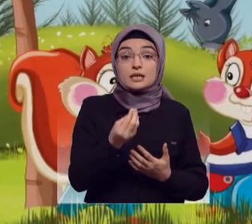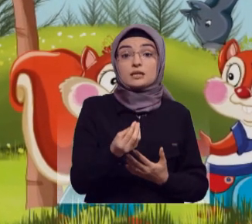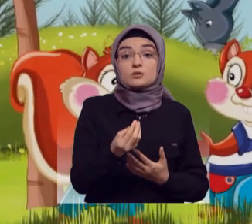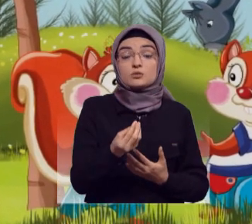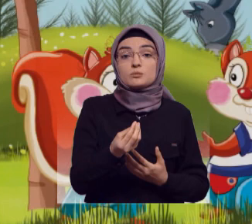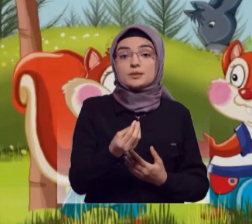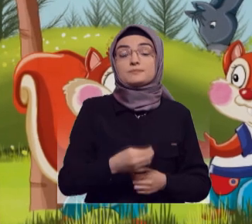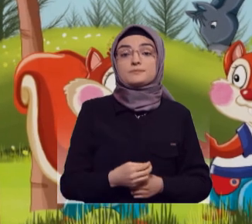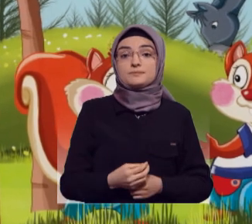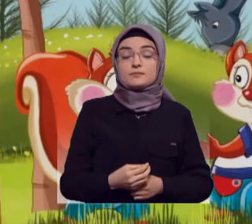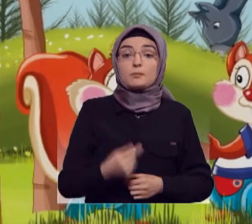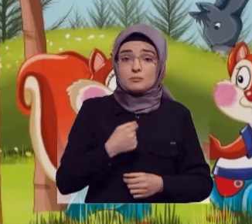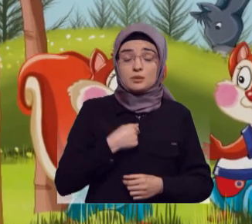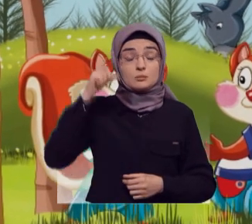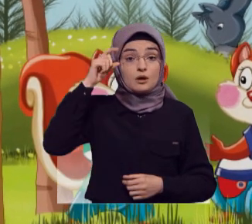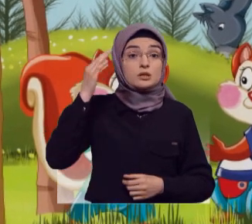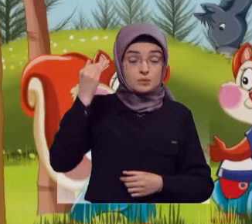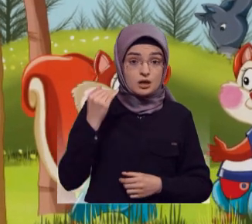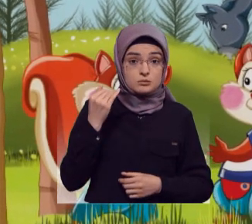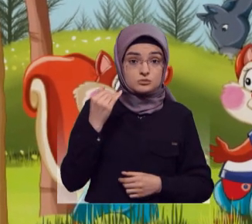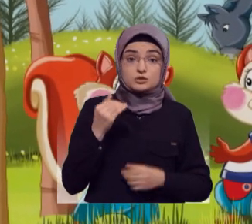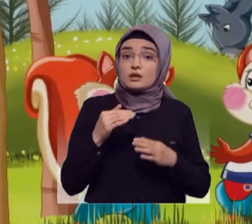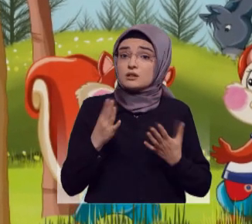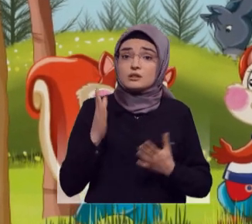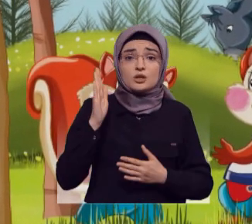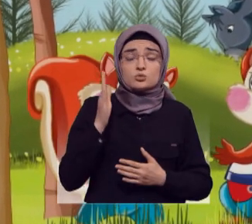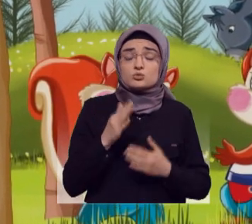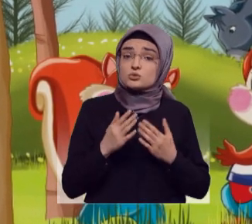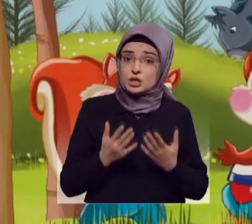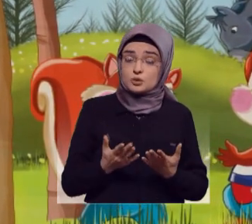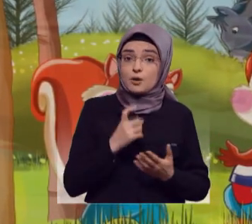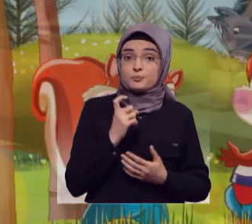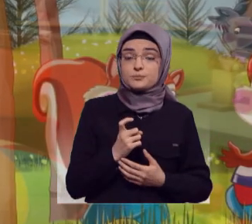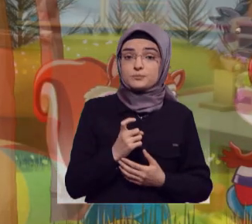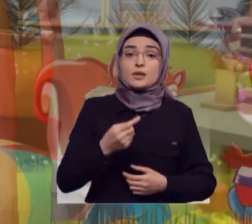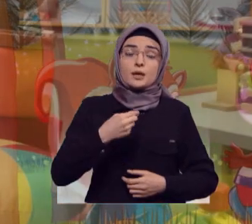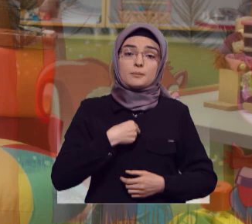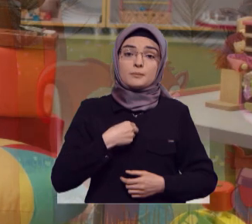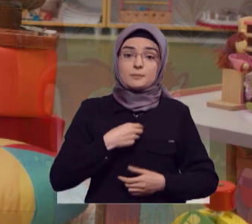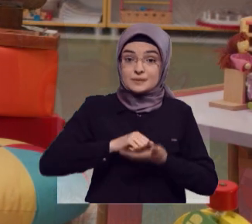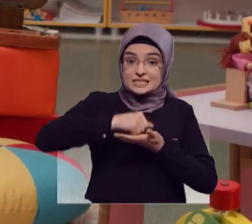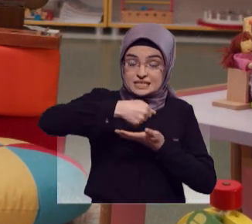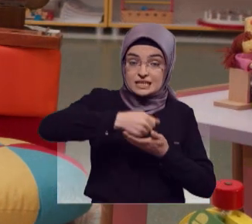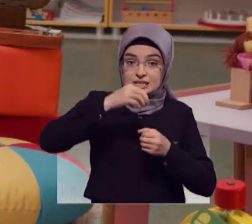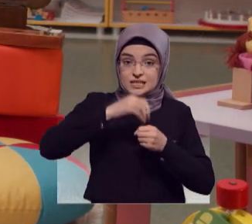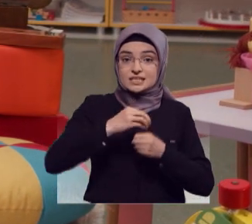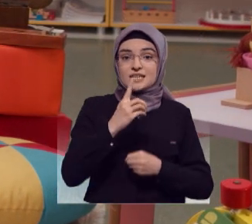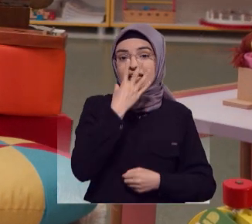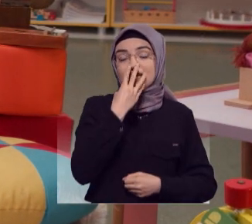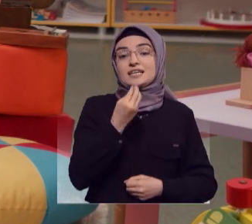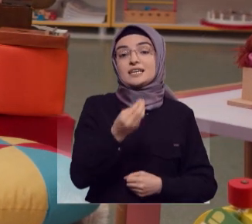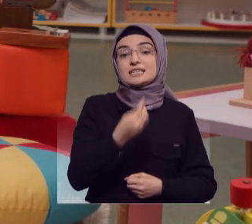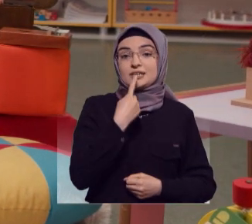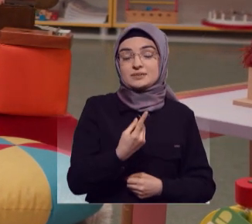götürmeyi. Benim de aklıma gelmişti. Ne götürsek acaba? Benim hazinelerimden birini hediye edelim